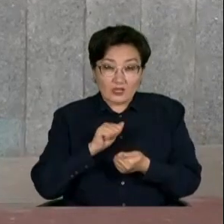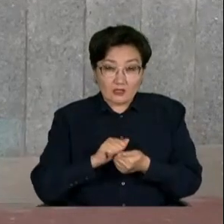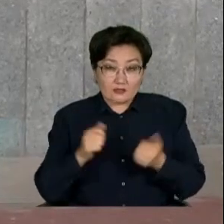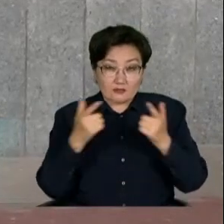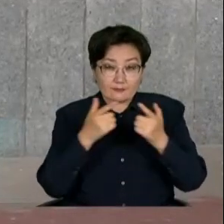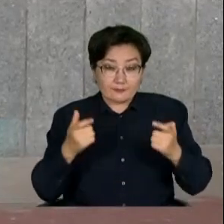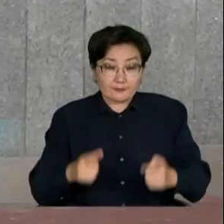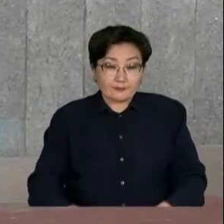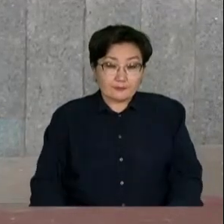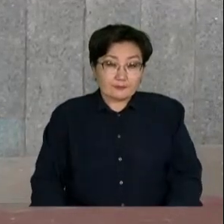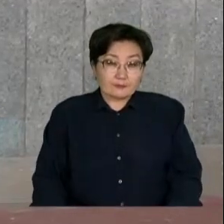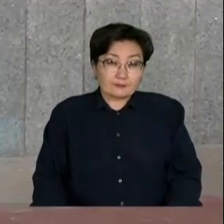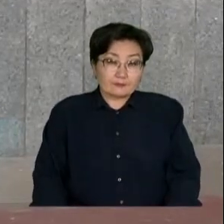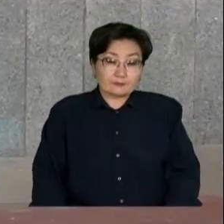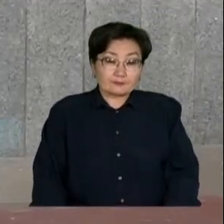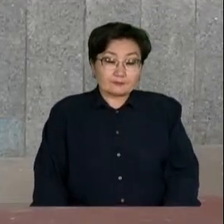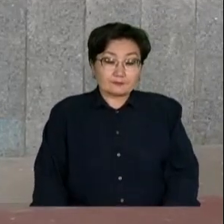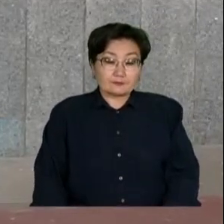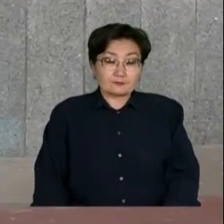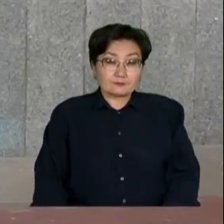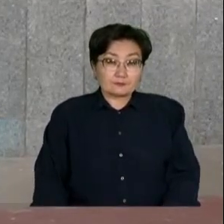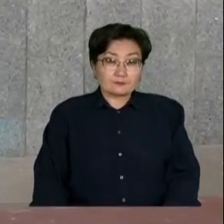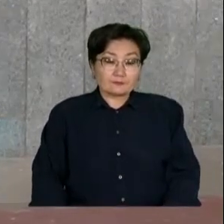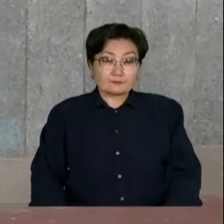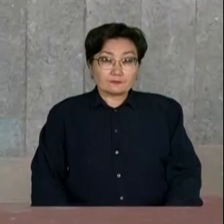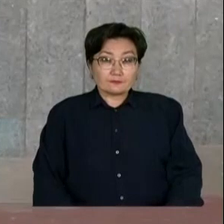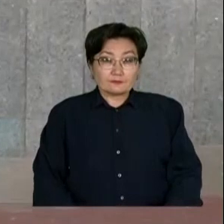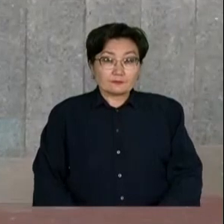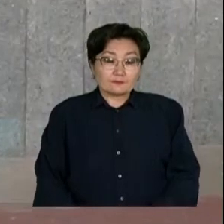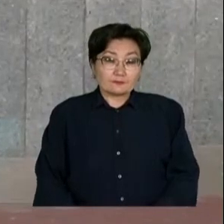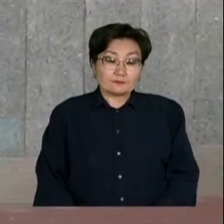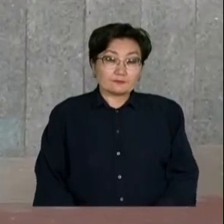Асимжан Жузбаева, Нурлан Атиген, Дастан Темирбекулы, телеканал Алматы, Астана.